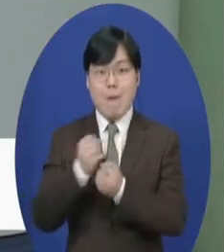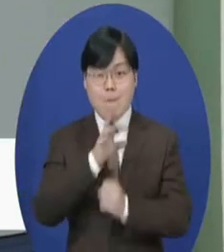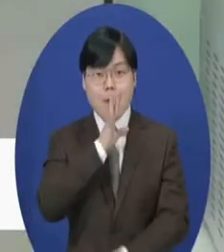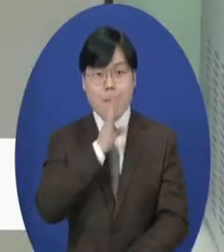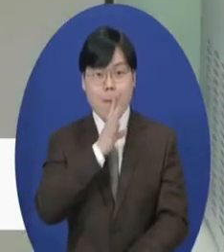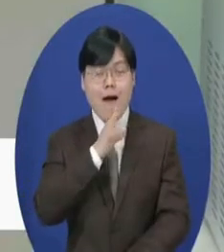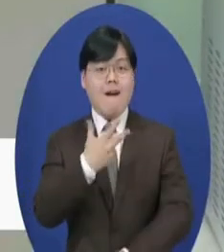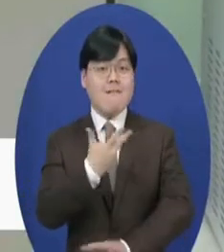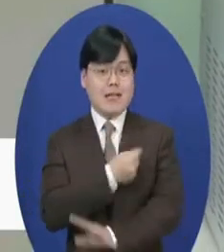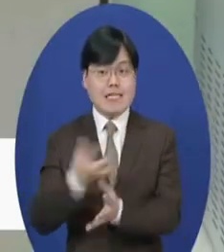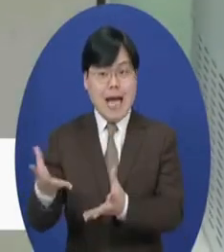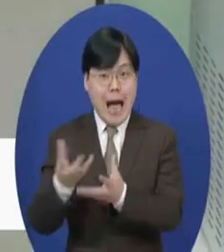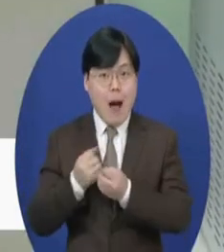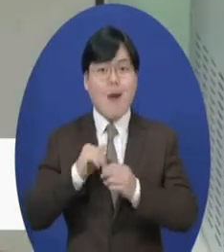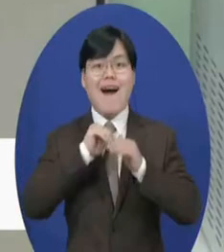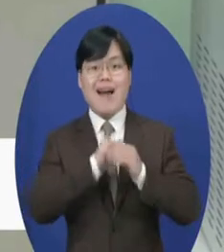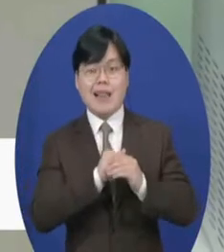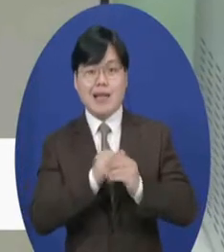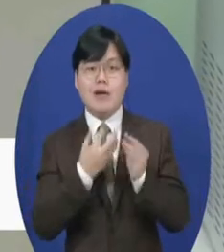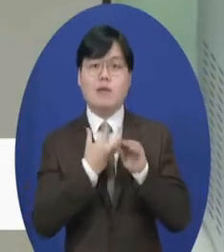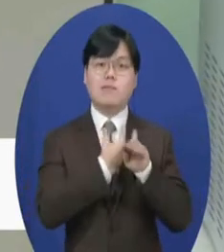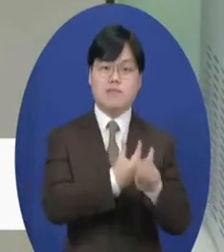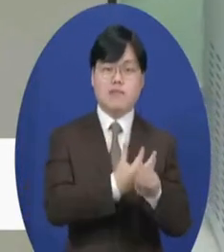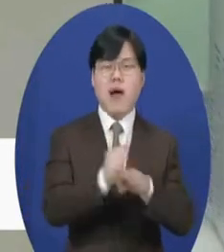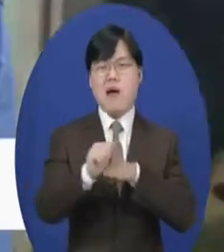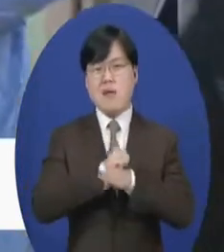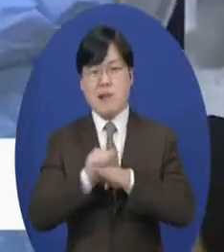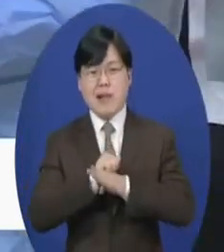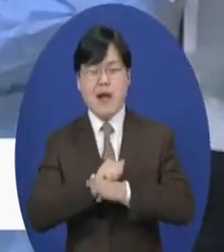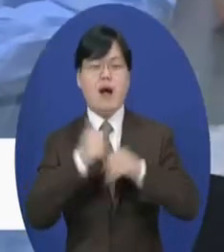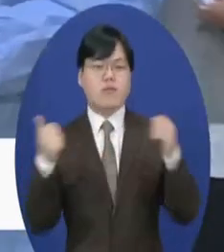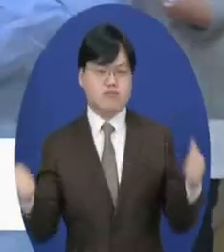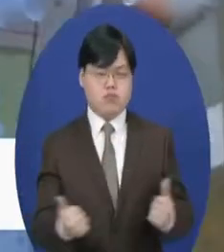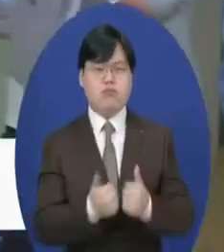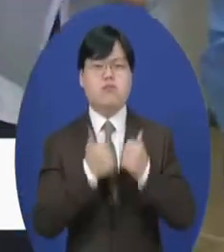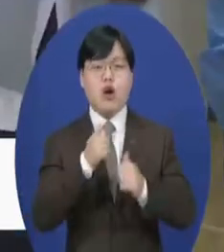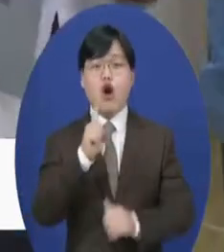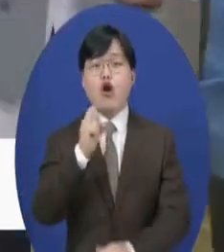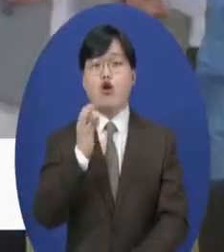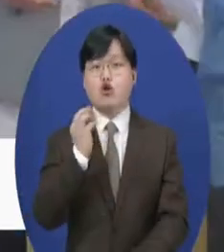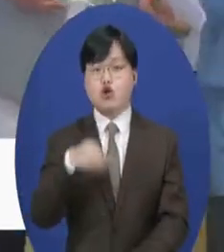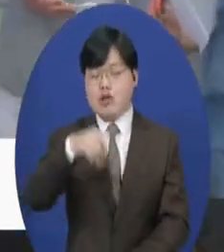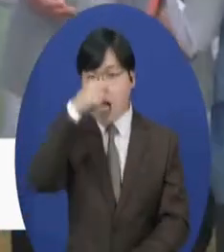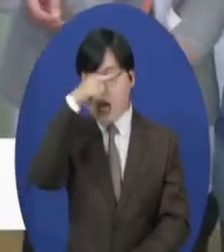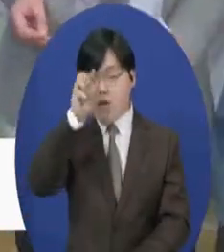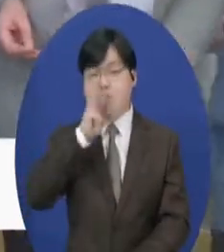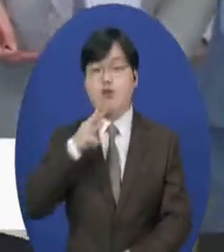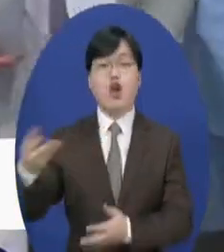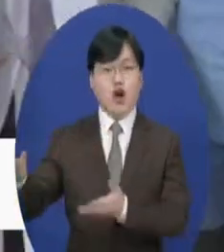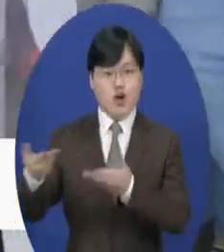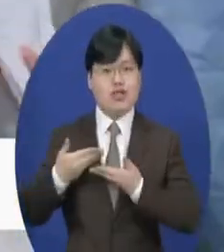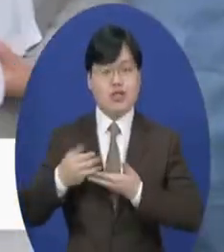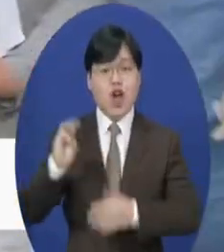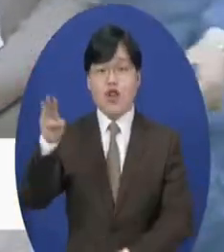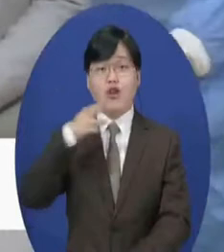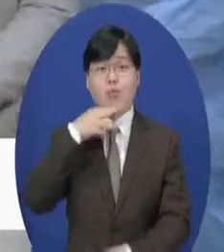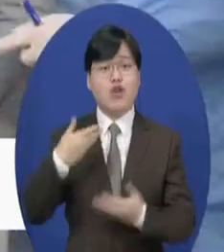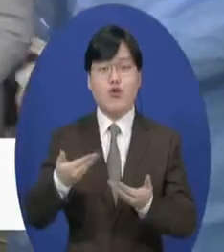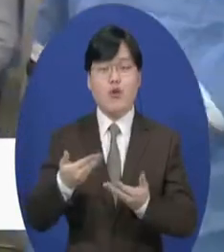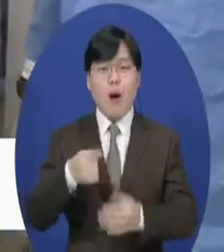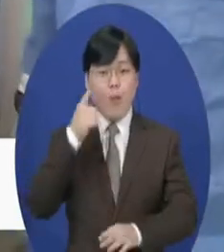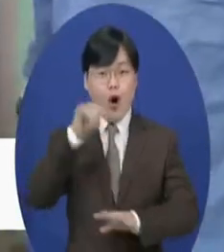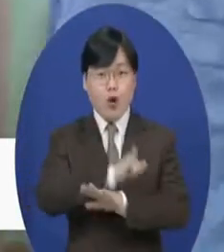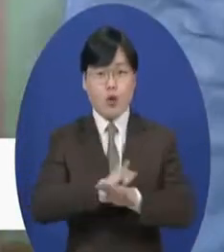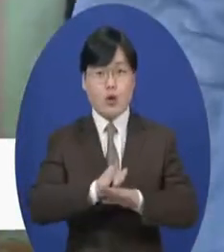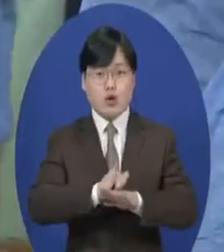мэдээлсэн. Вакцины оруулж ирэх, хадгалах, зөөвөрлөх бүх бэлэн байдлыг хангасан гэж халдвар төвчин судлалын үндэсний төвөөс мэдээлж байна. Тодруулах юм бол манай